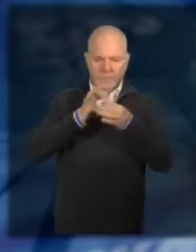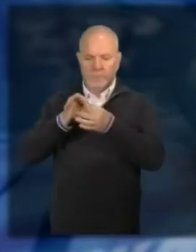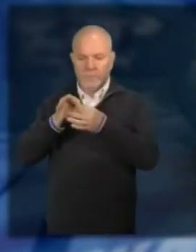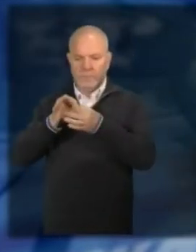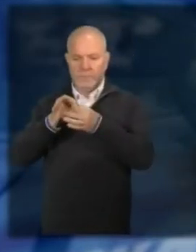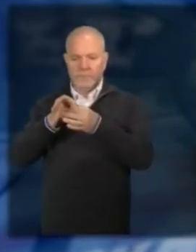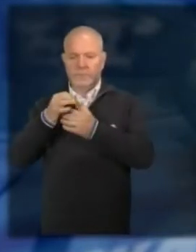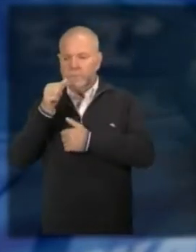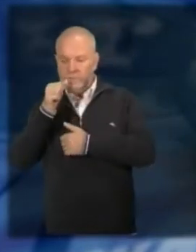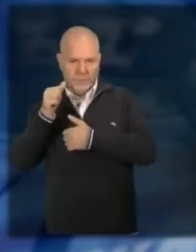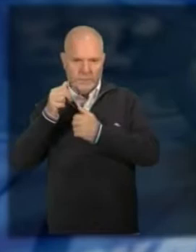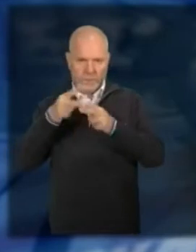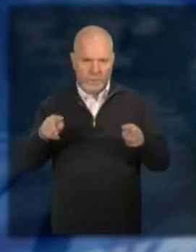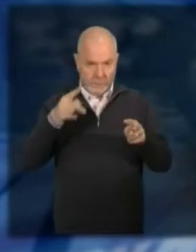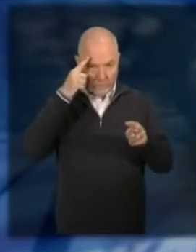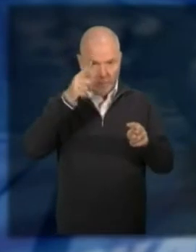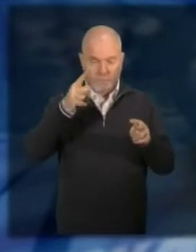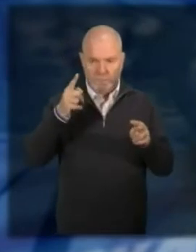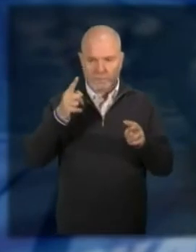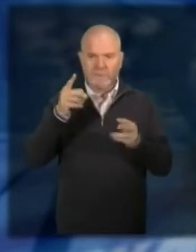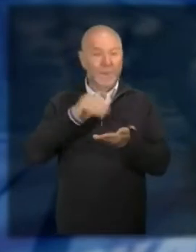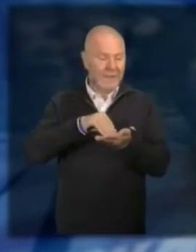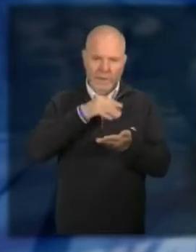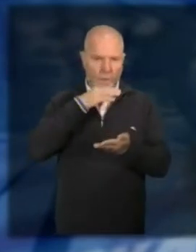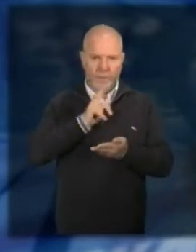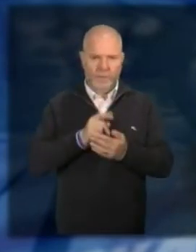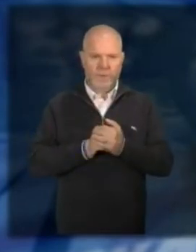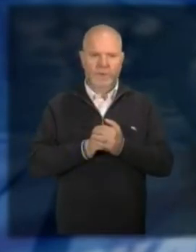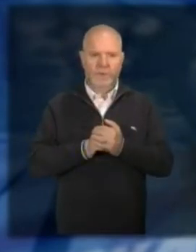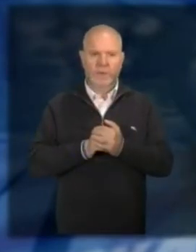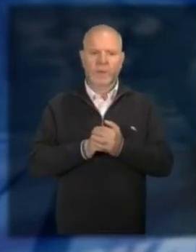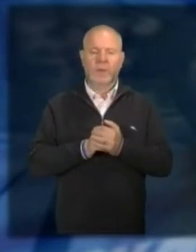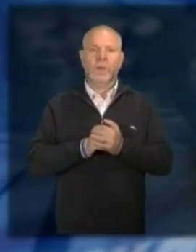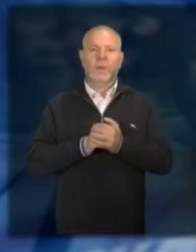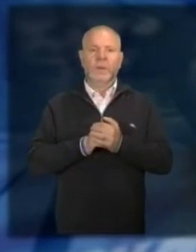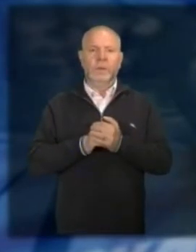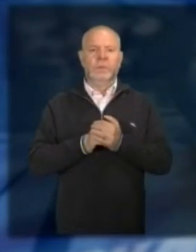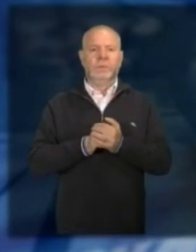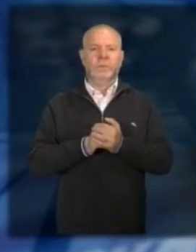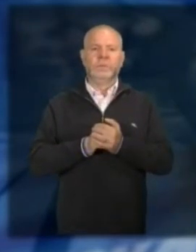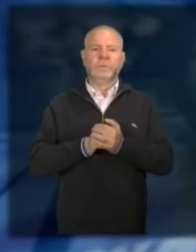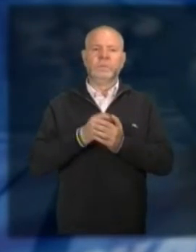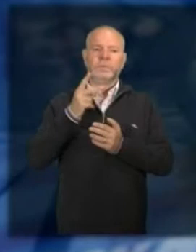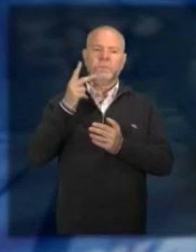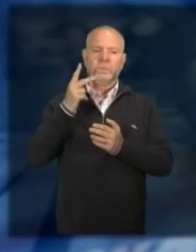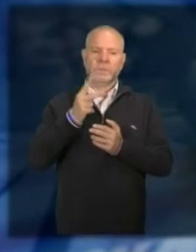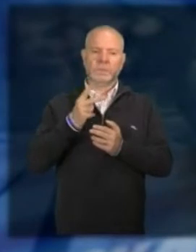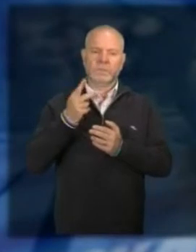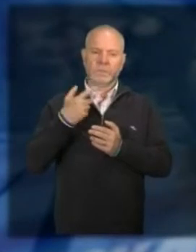sufficiente essere presenti nel contesto notturno. Infatti, con questo progetto di comunità